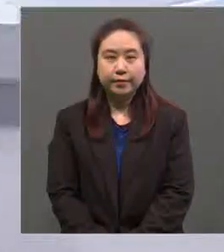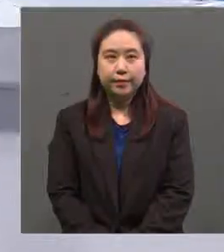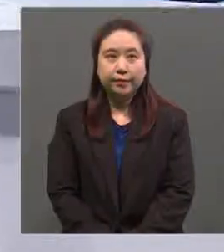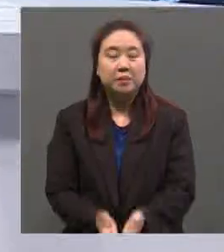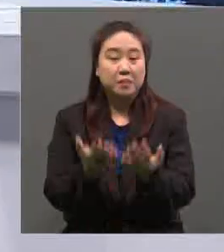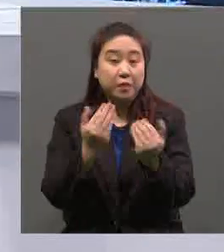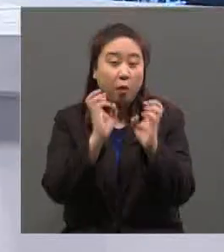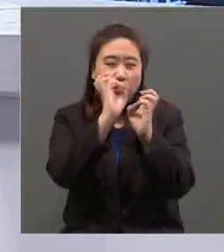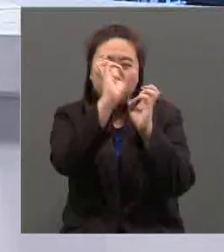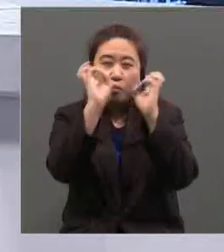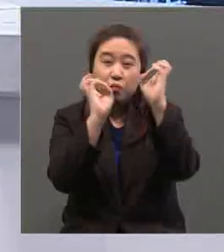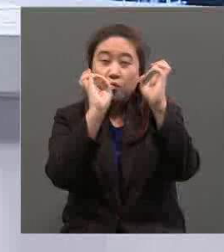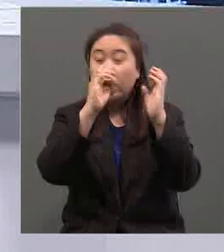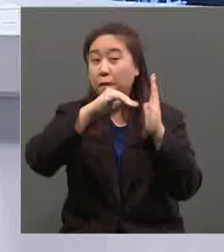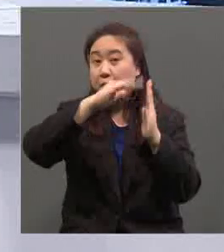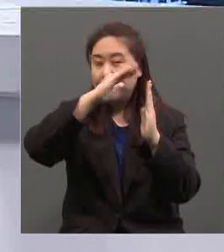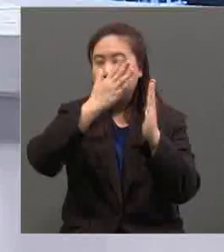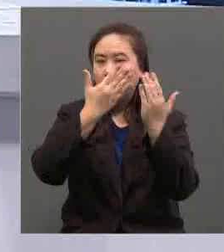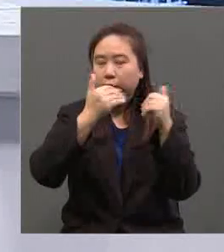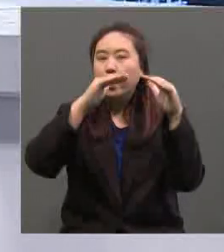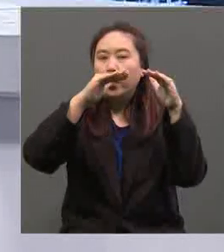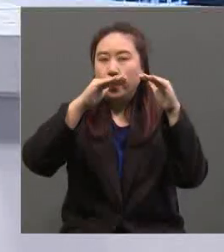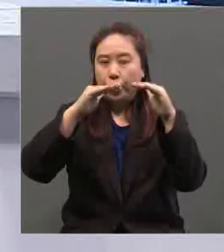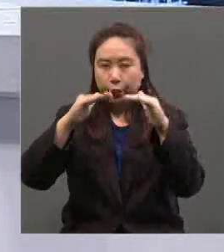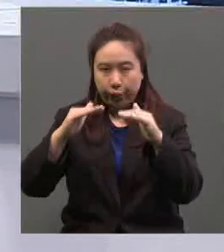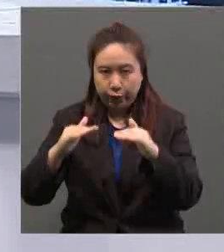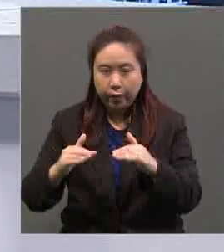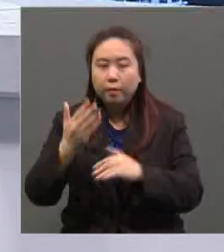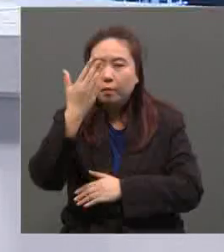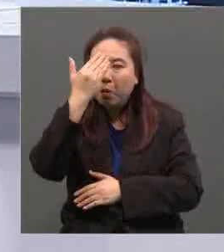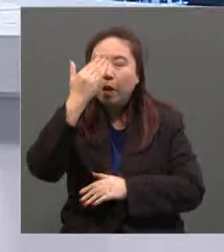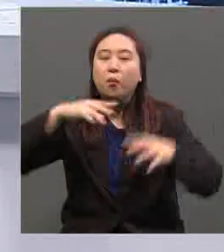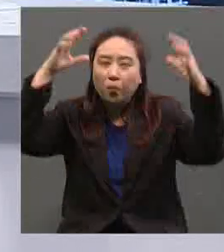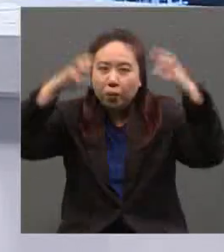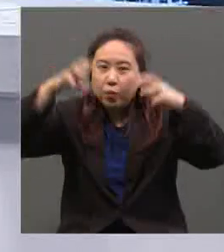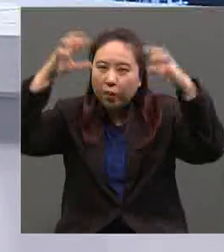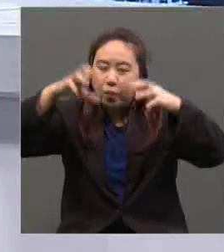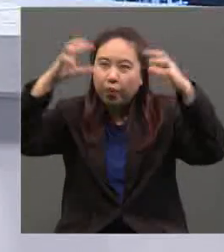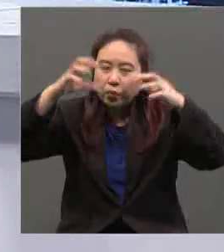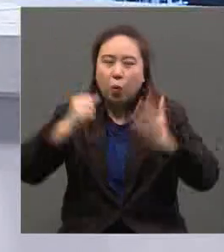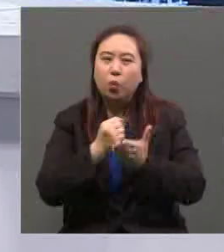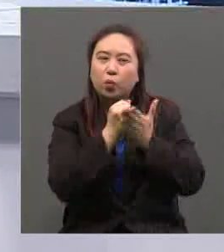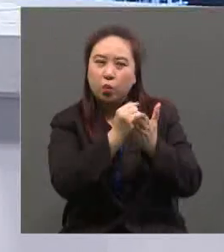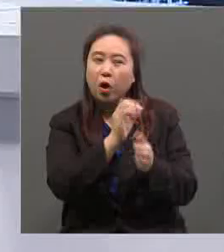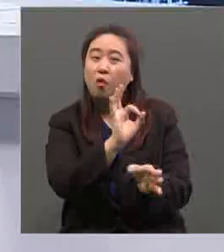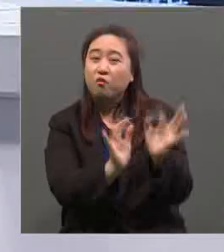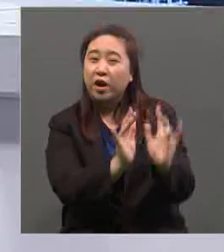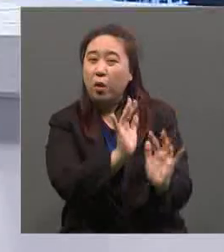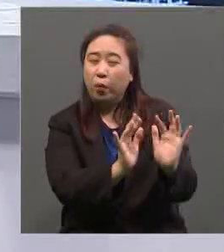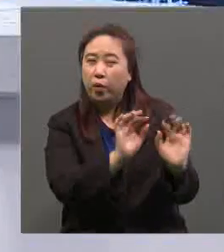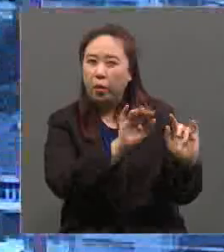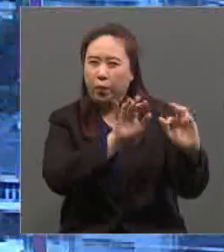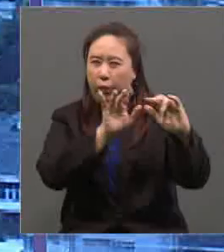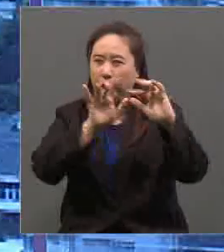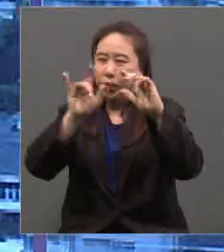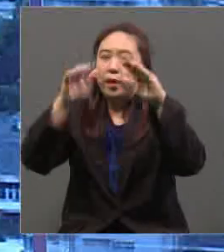สถานการณ์ฝุ่นในพื้นที่ภาคเหนือตอนนี้เริ่มที่จะดีขึ้นนะคะหลังจากที่มีฝนตกลงมาช่วยบรรเทาฝุ่นควันจากไฟป่าเนี่ยให้ลดลงได้แต่ว่า